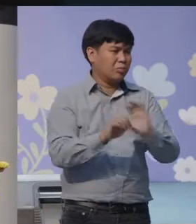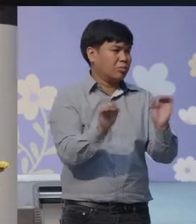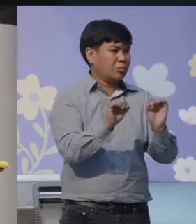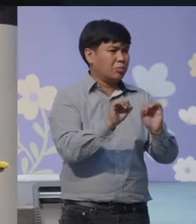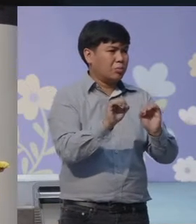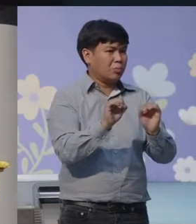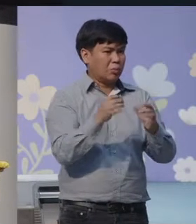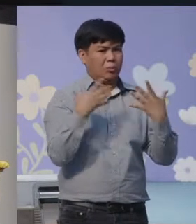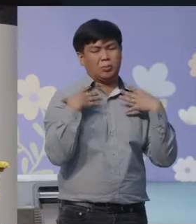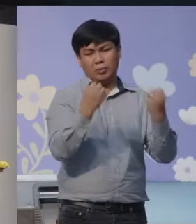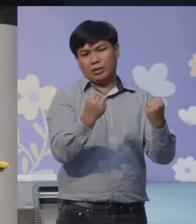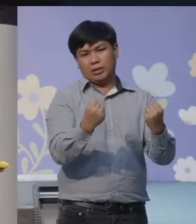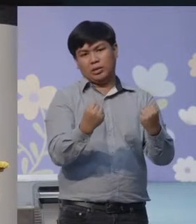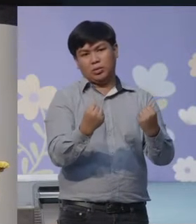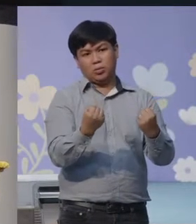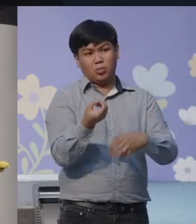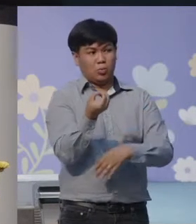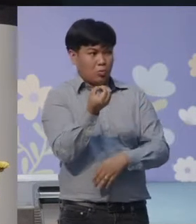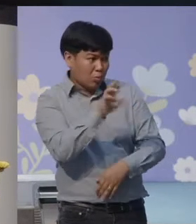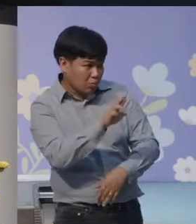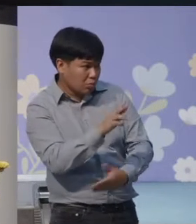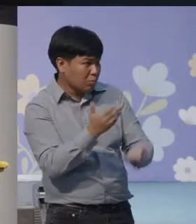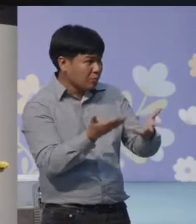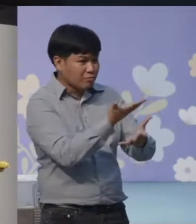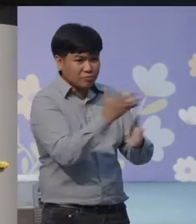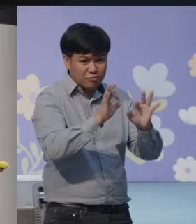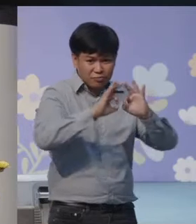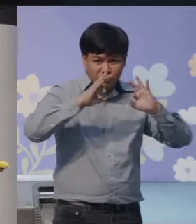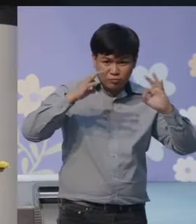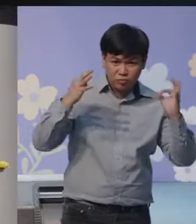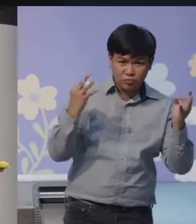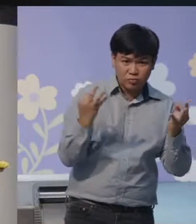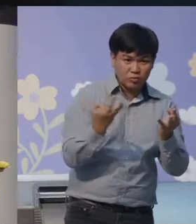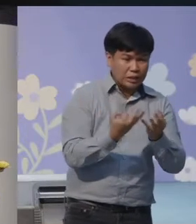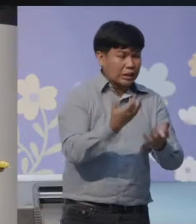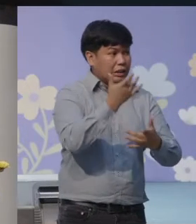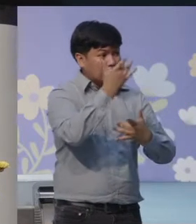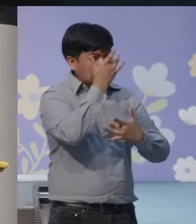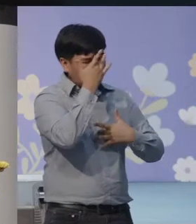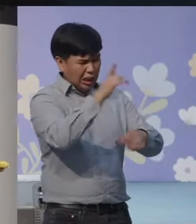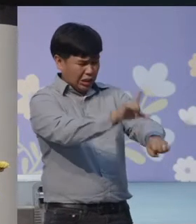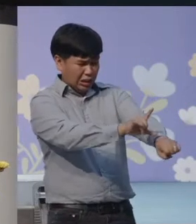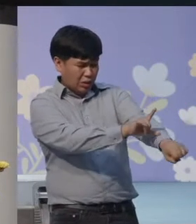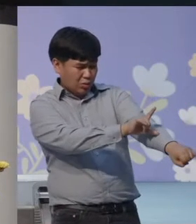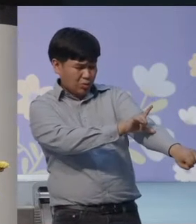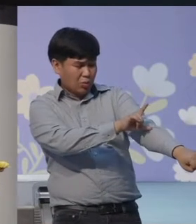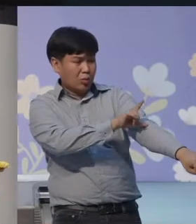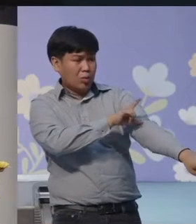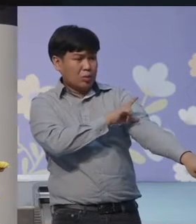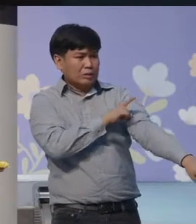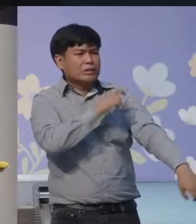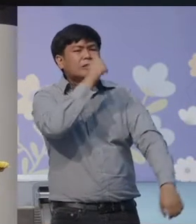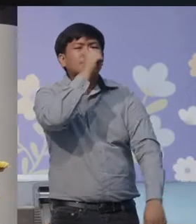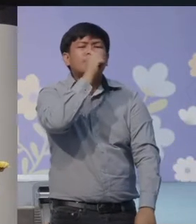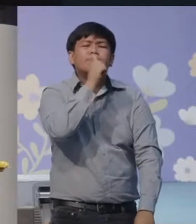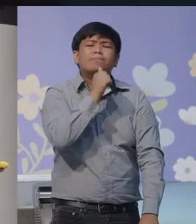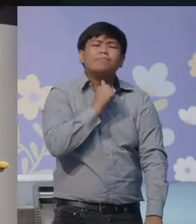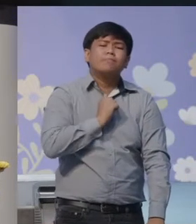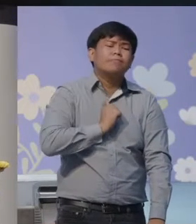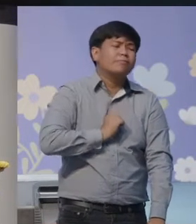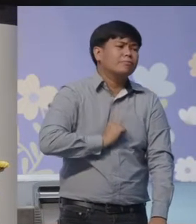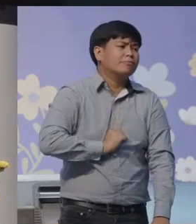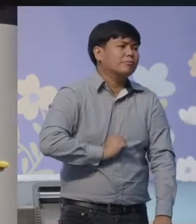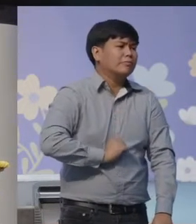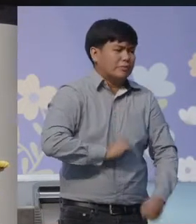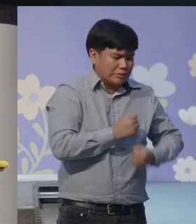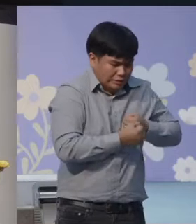kayo, meron kayong mahal sa buhay na may kapansanan na matagal na tinitiis at